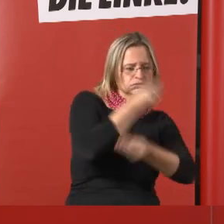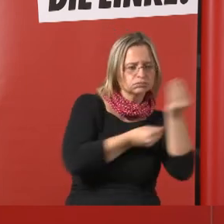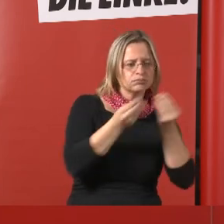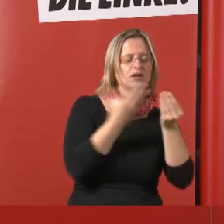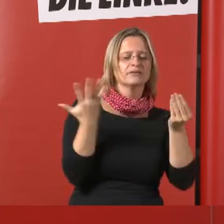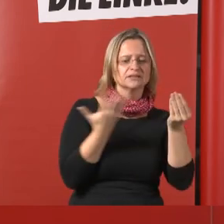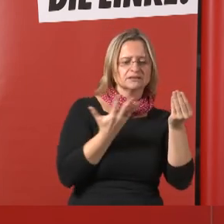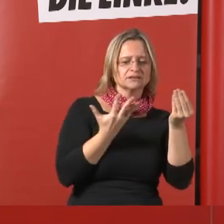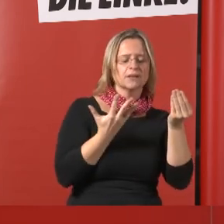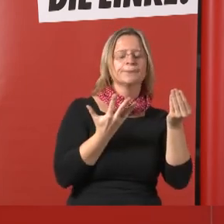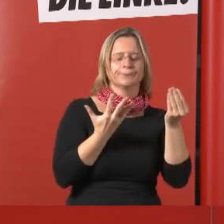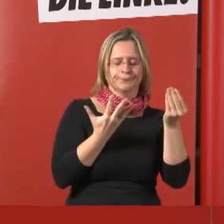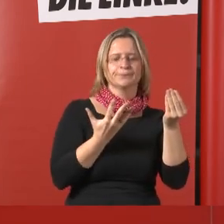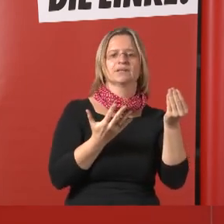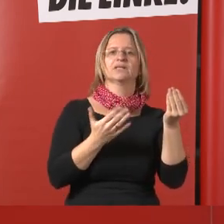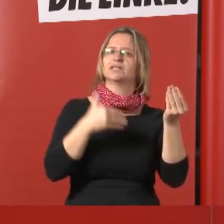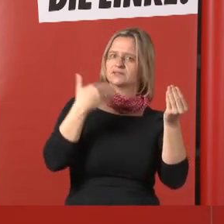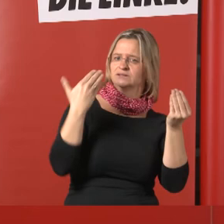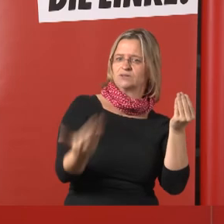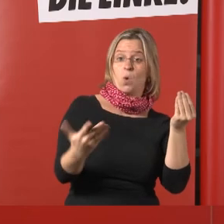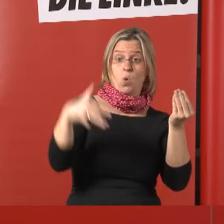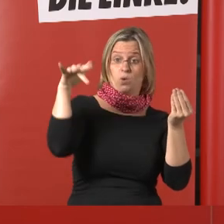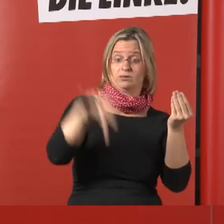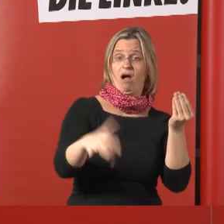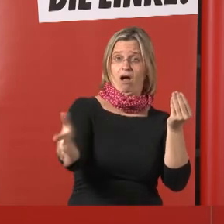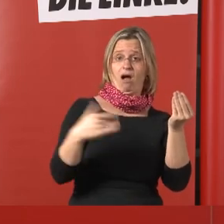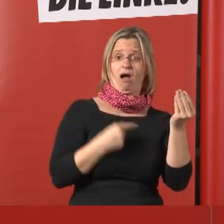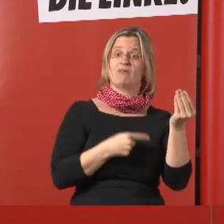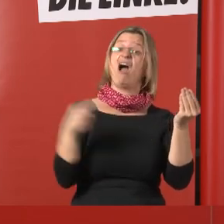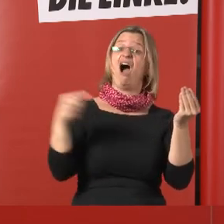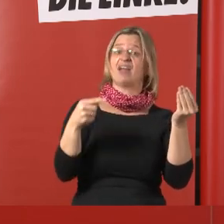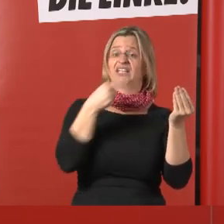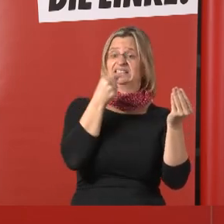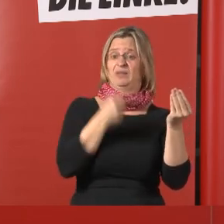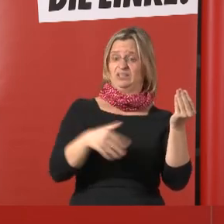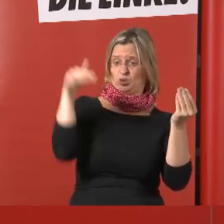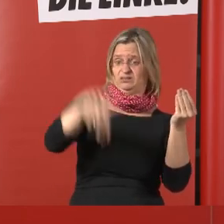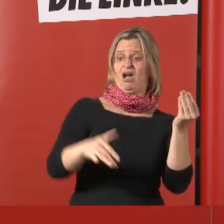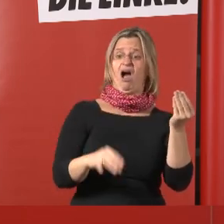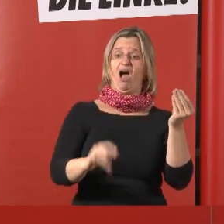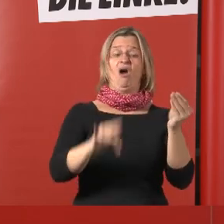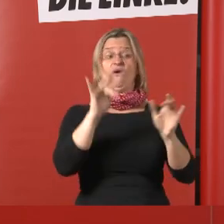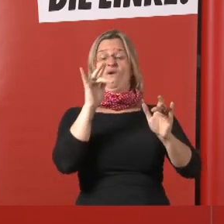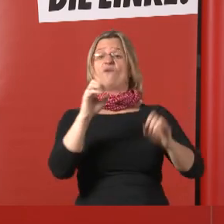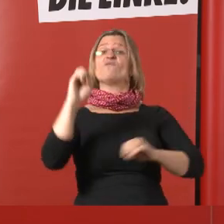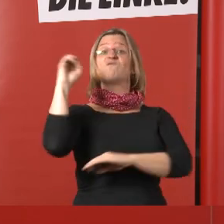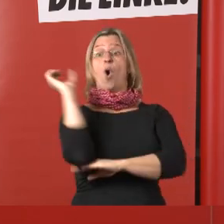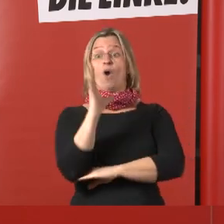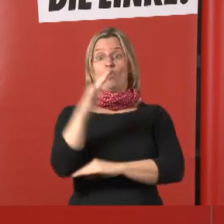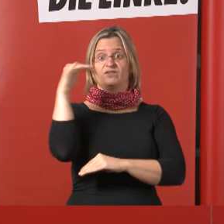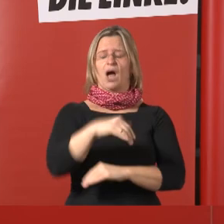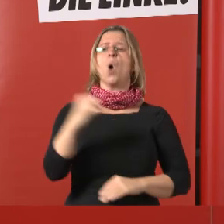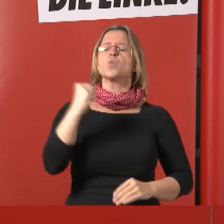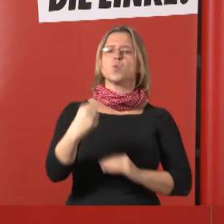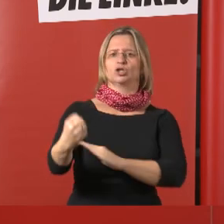auch festgehalten, dass wir uns ganz klar gegen eine inflationäre Anwendung des Vorwurfs des